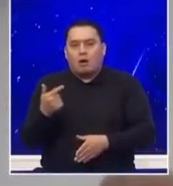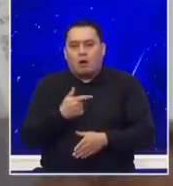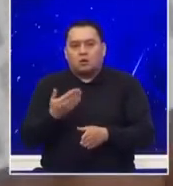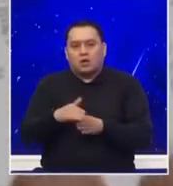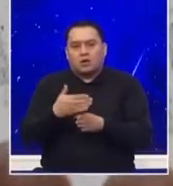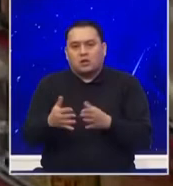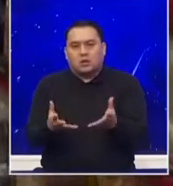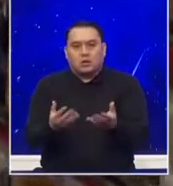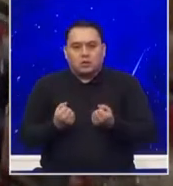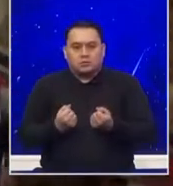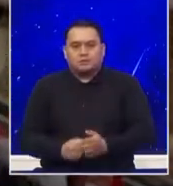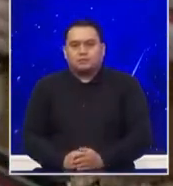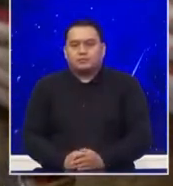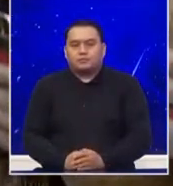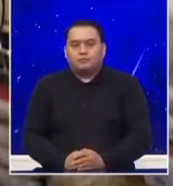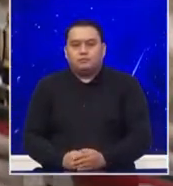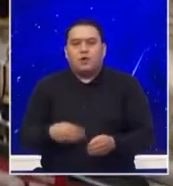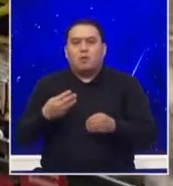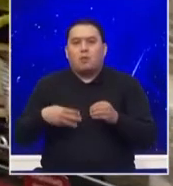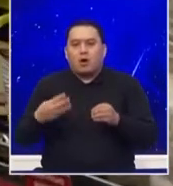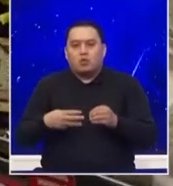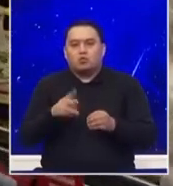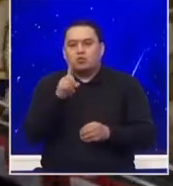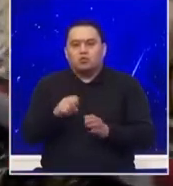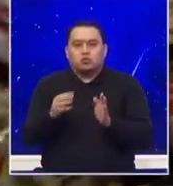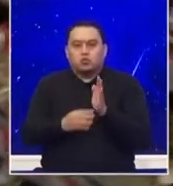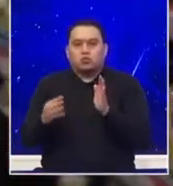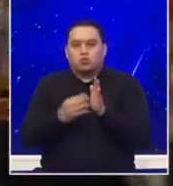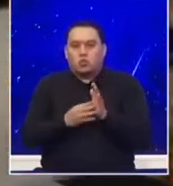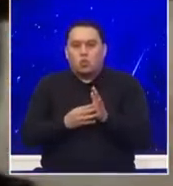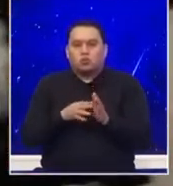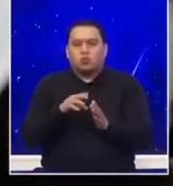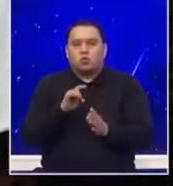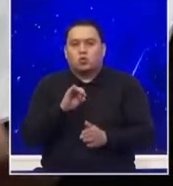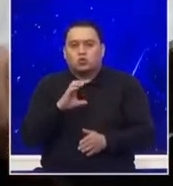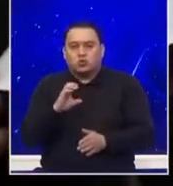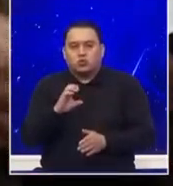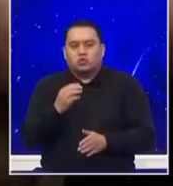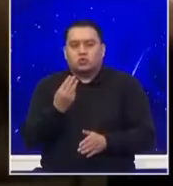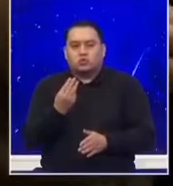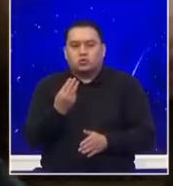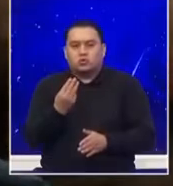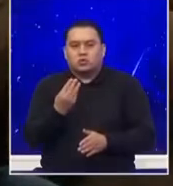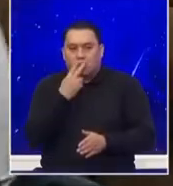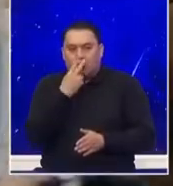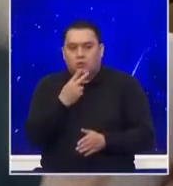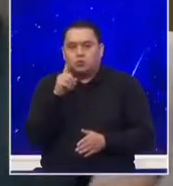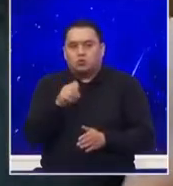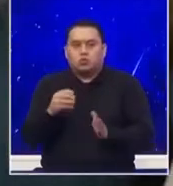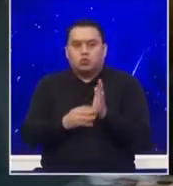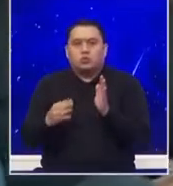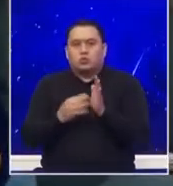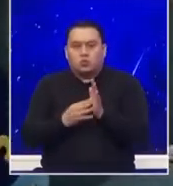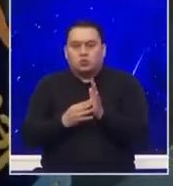несие алған. Макарон 199 теңгеден килограммы. Содан кейін күріш бақанасы міне. Мына жерде 199 теңгеден